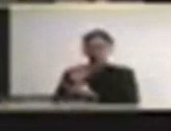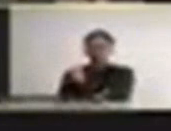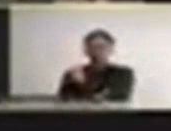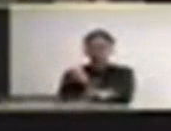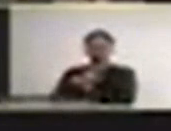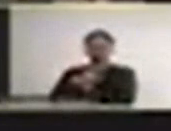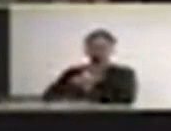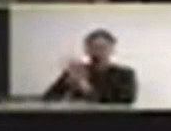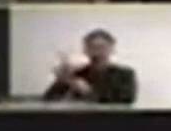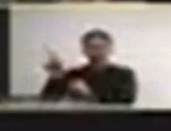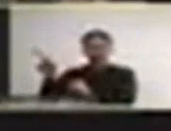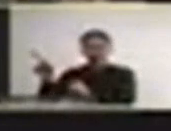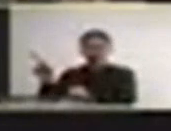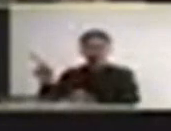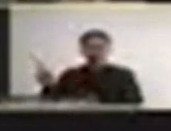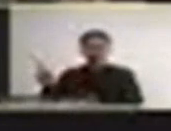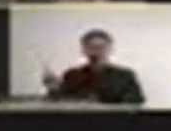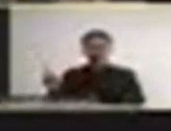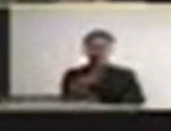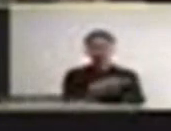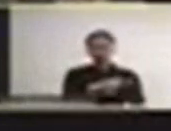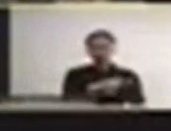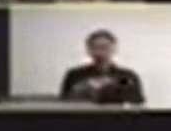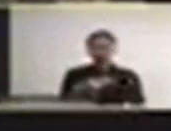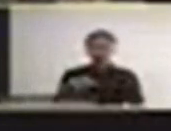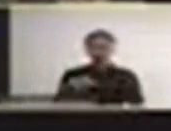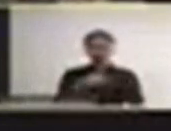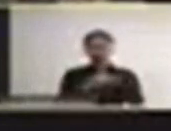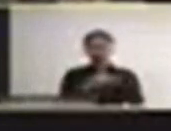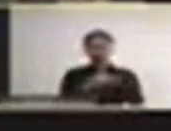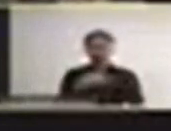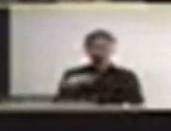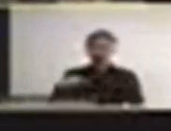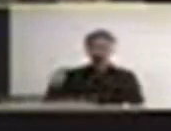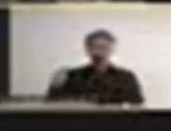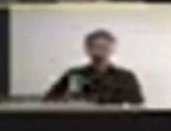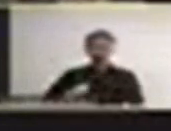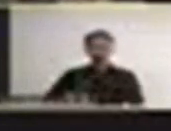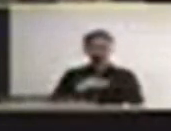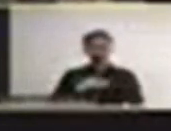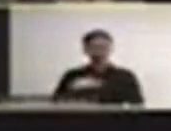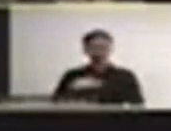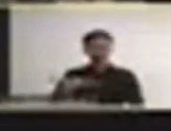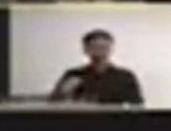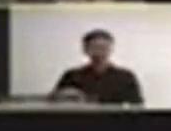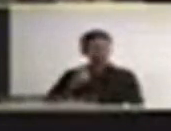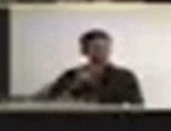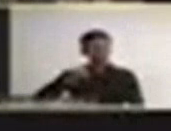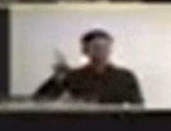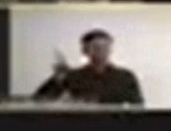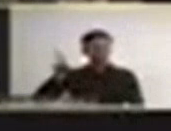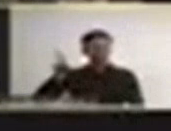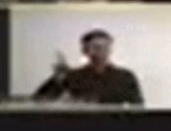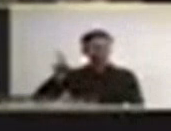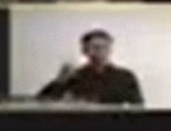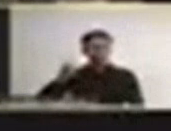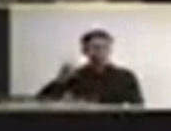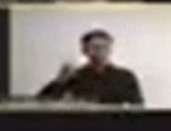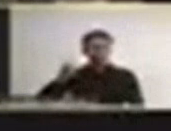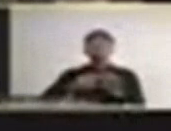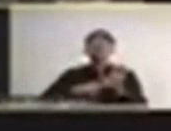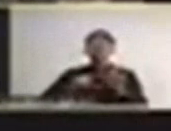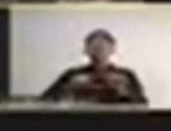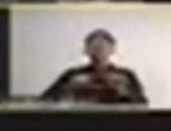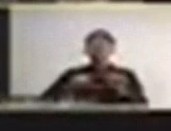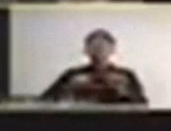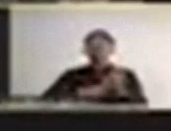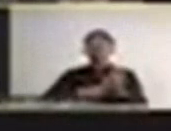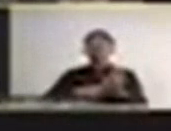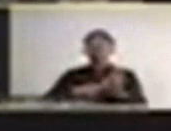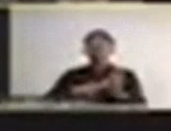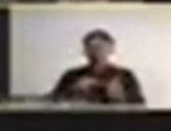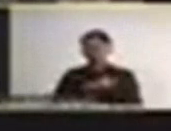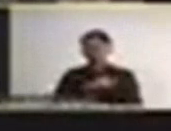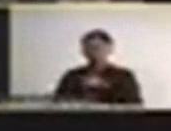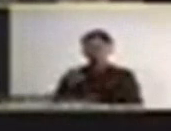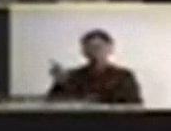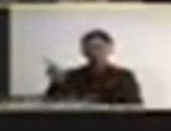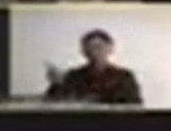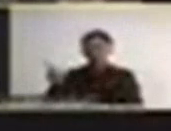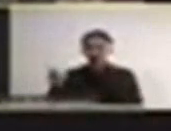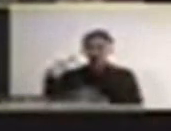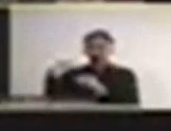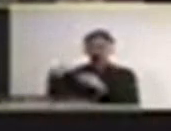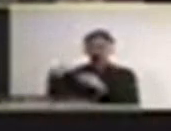ya. Dibuka 70 kasus ditemukan pada siswa. Kemudian di Finland juga akhirnya staf siswa dikarantina. Di